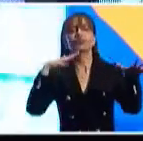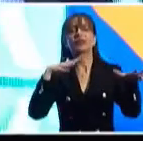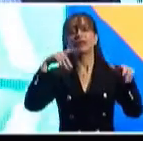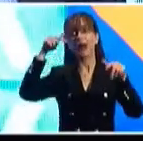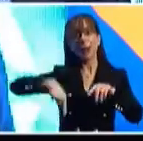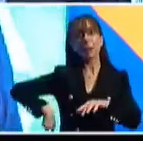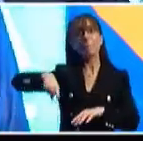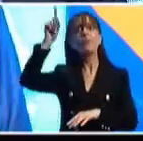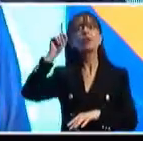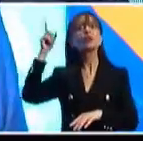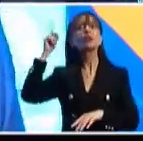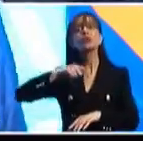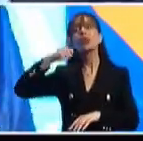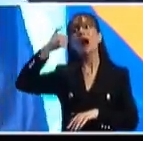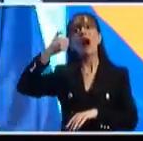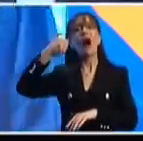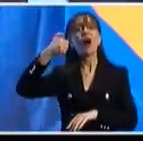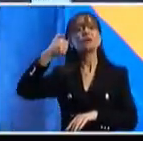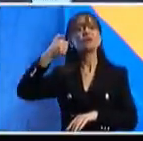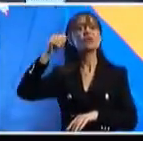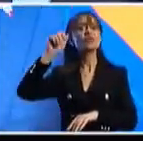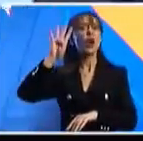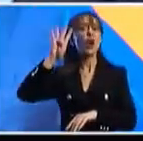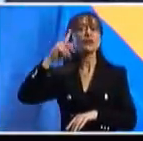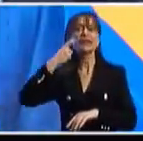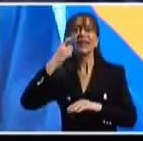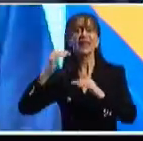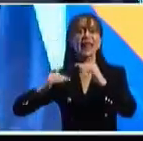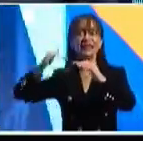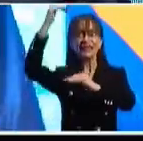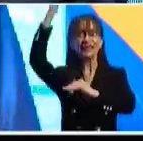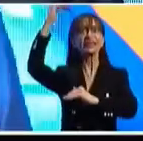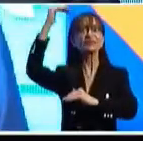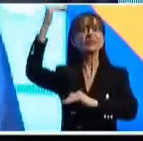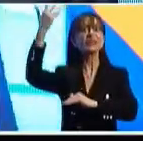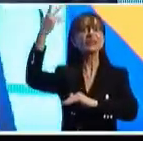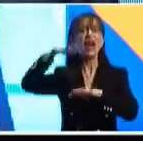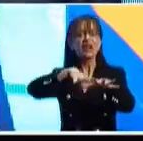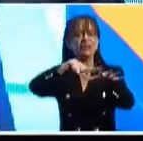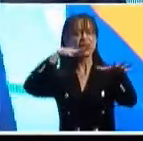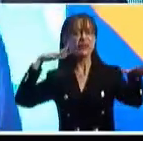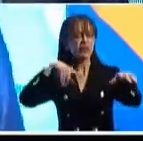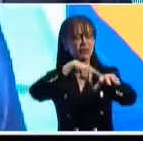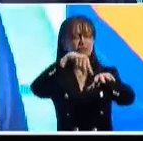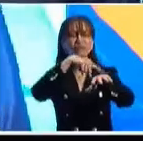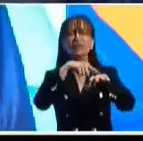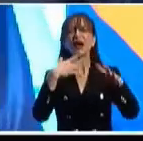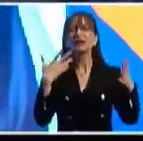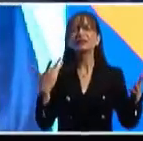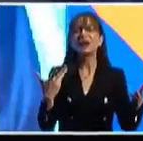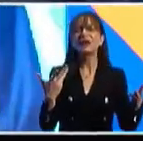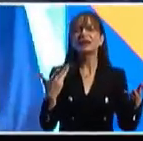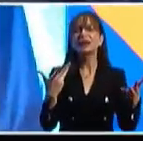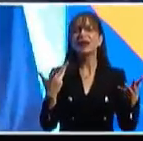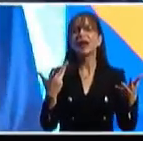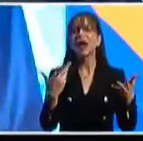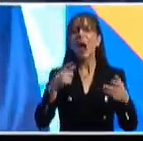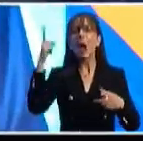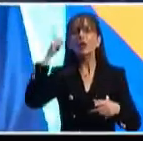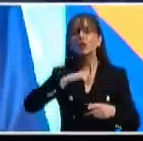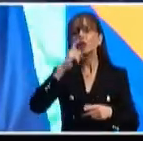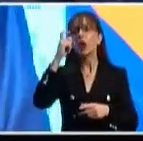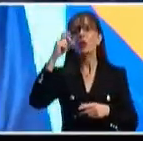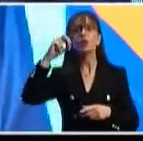ortalama %64'e çıkmış ki hele hele o trafiğin yoğun olduğu saatlerde bu oran